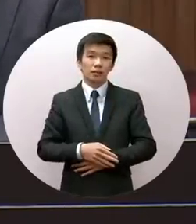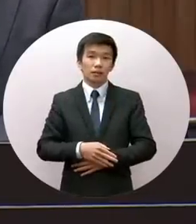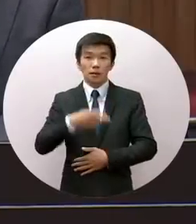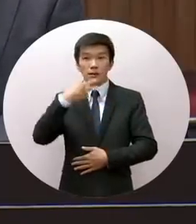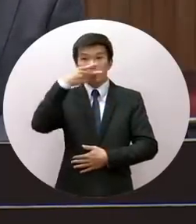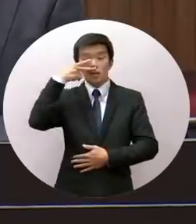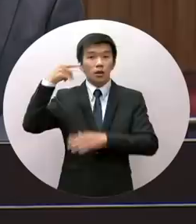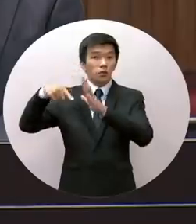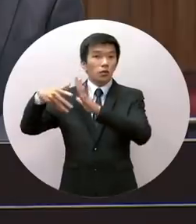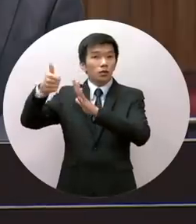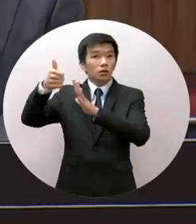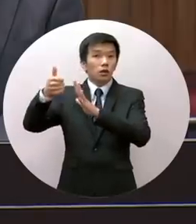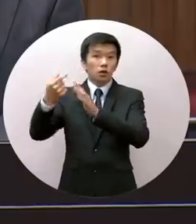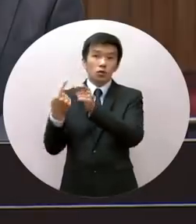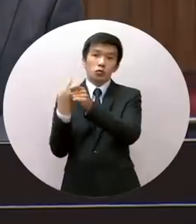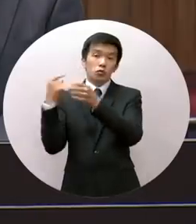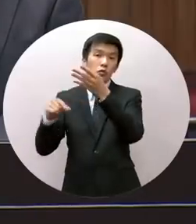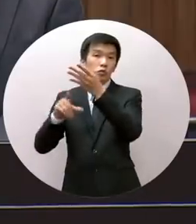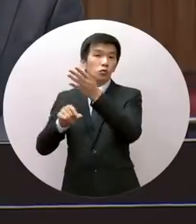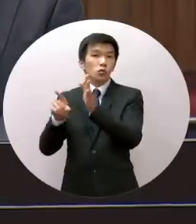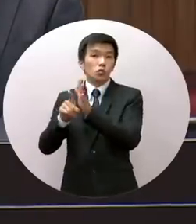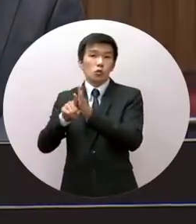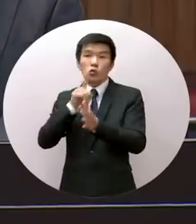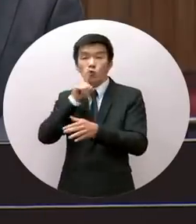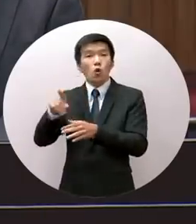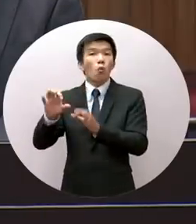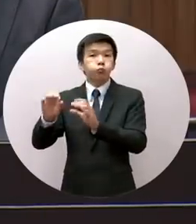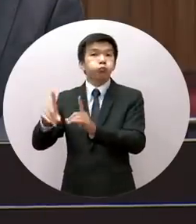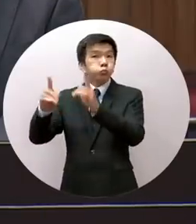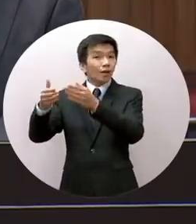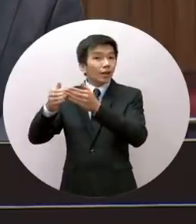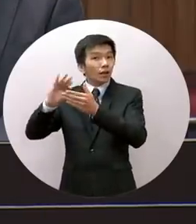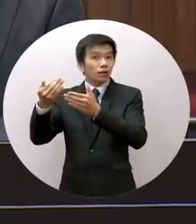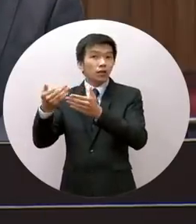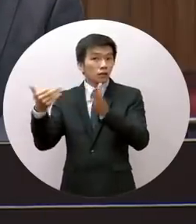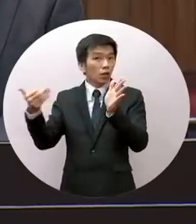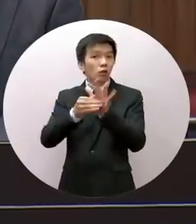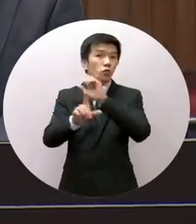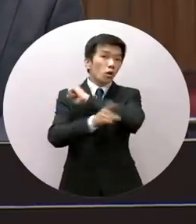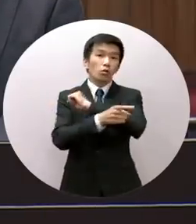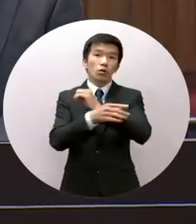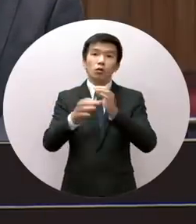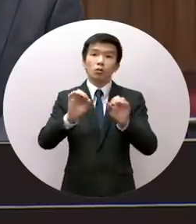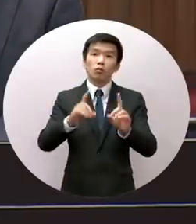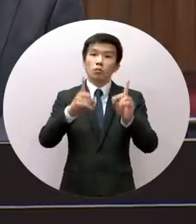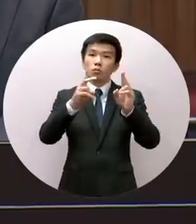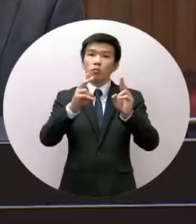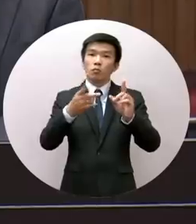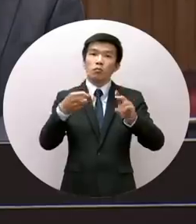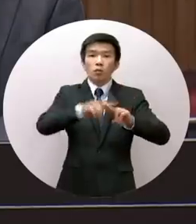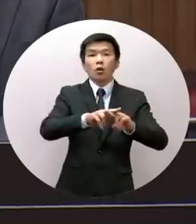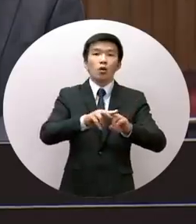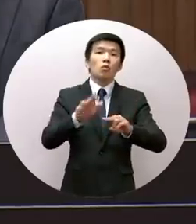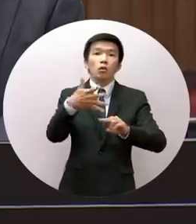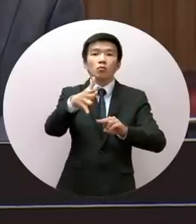去年的时候4月份电价委员会说要涨，结果到最后不动涨啊。谁决定？赖院长做决